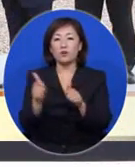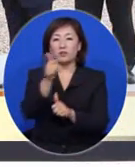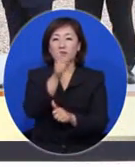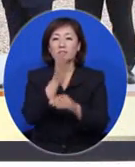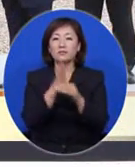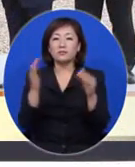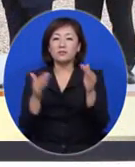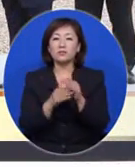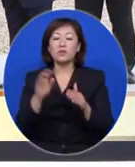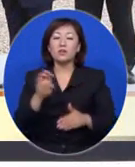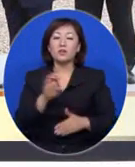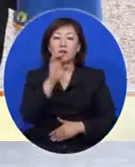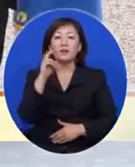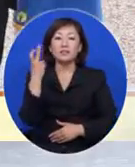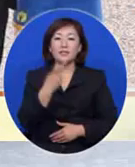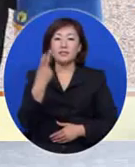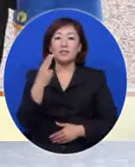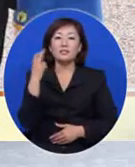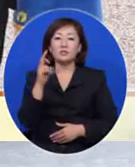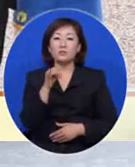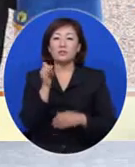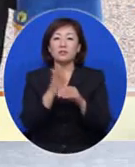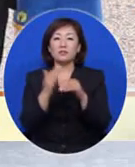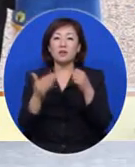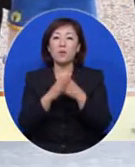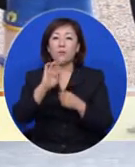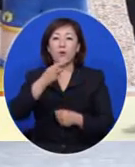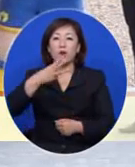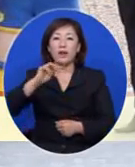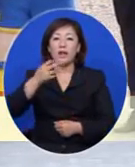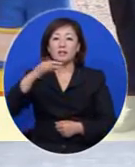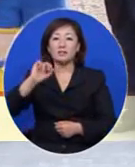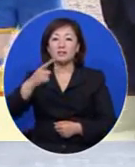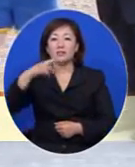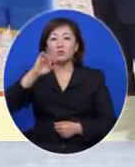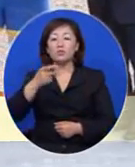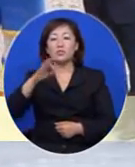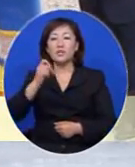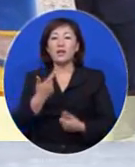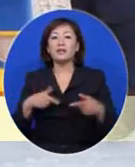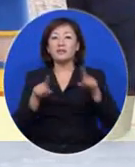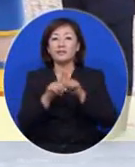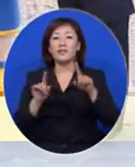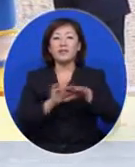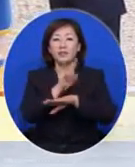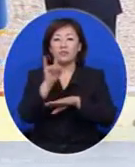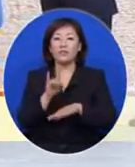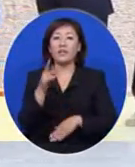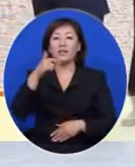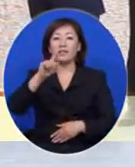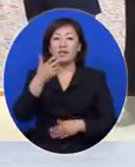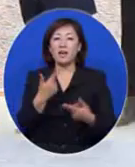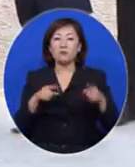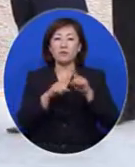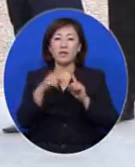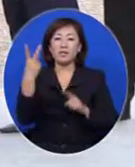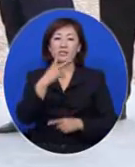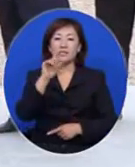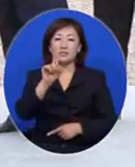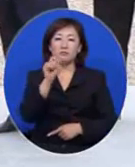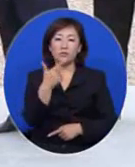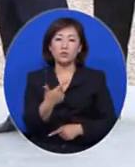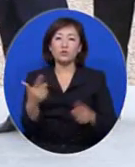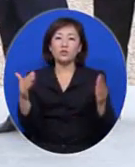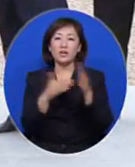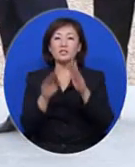거르는 유로 2012는 다음 달 폴란드와 우크라이나에서 개최되며 현대기아 자동차는 2008년부터 2016년까지